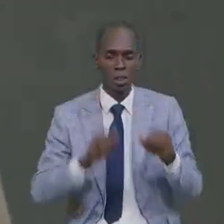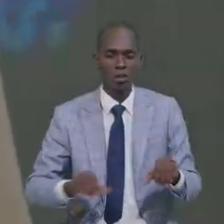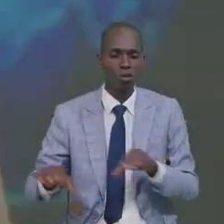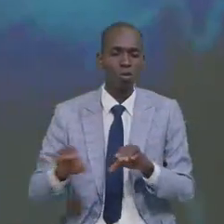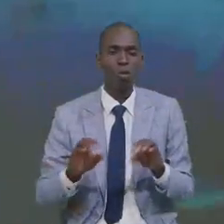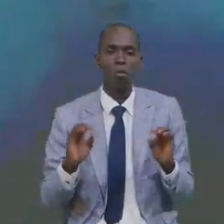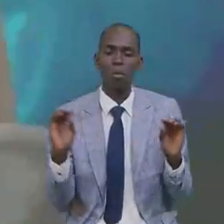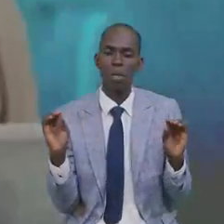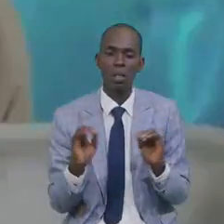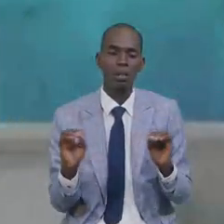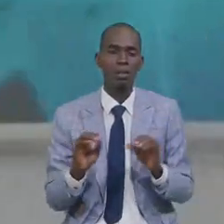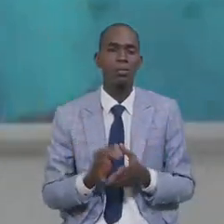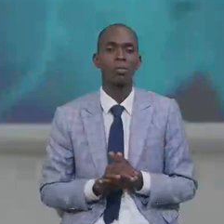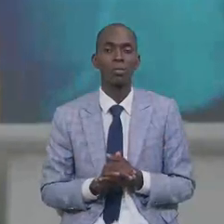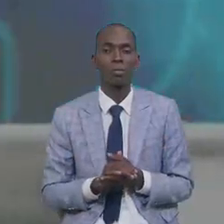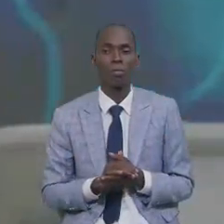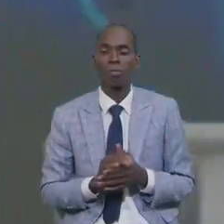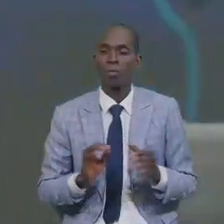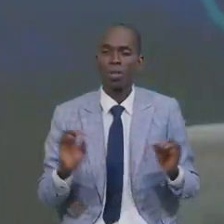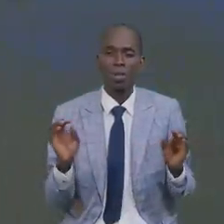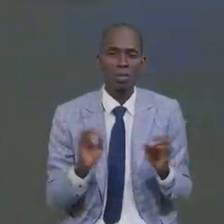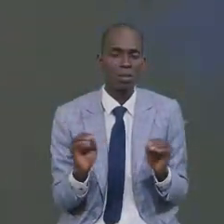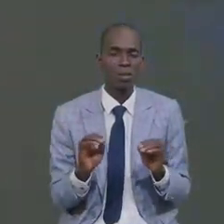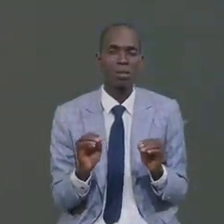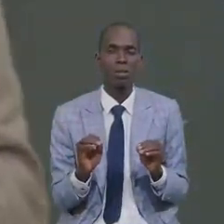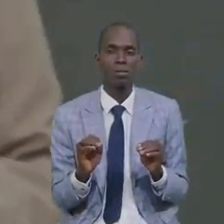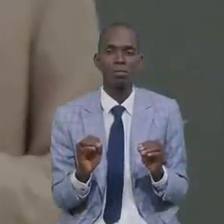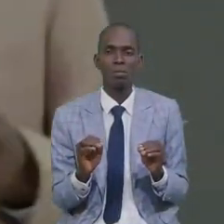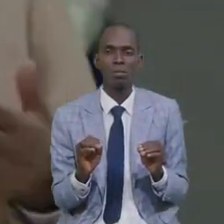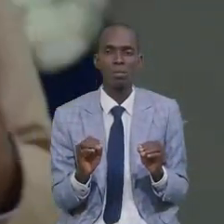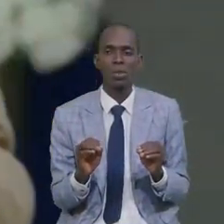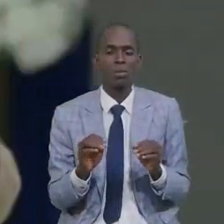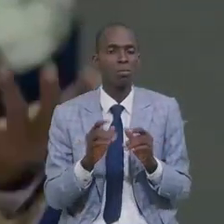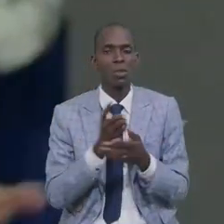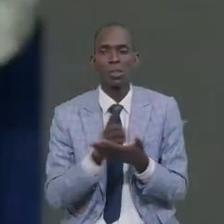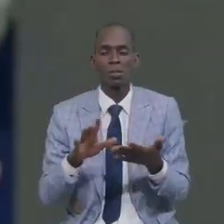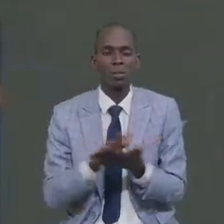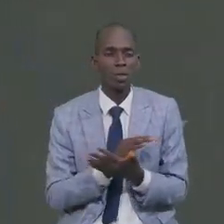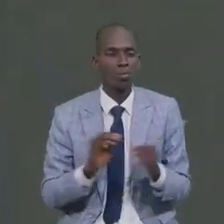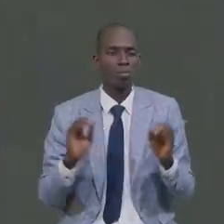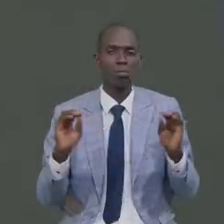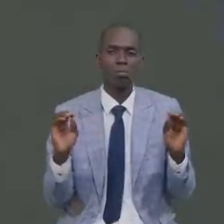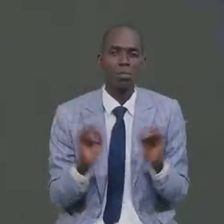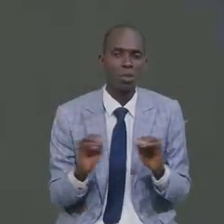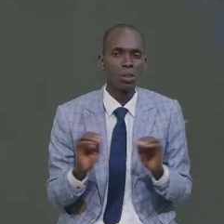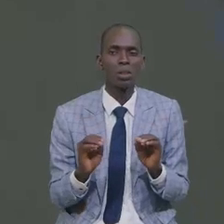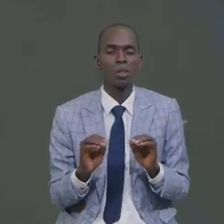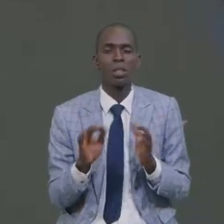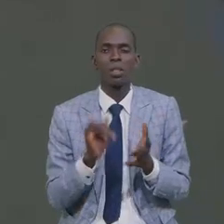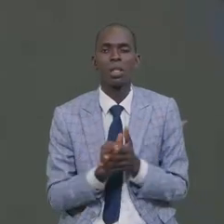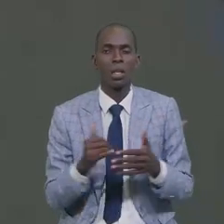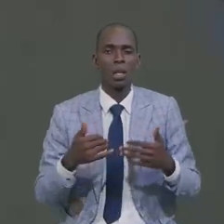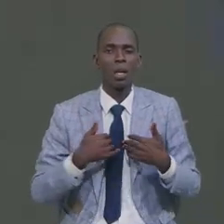vous ne pouvez rien faire, rien de rémunérateur, rien de surnaturel,